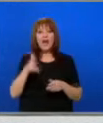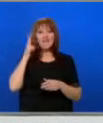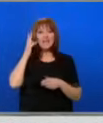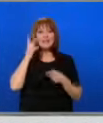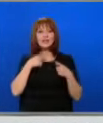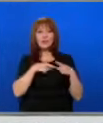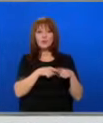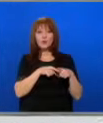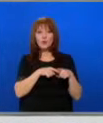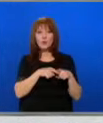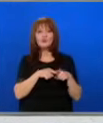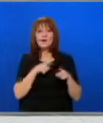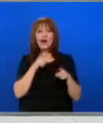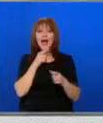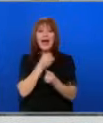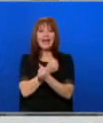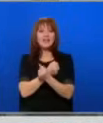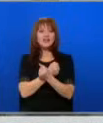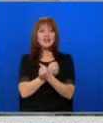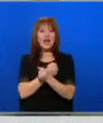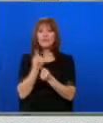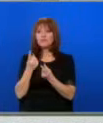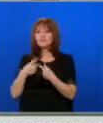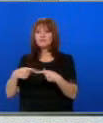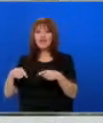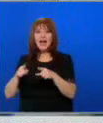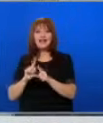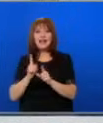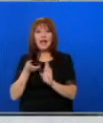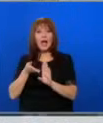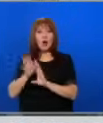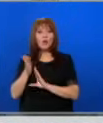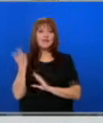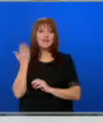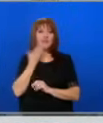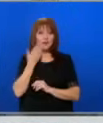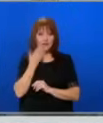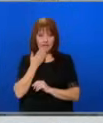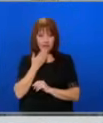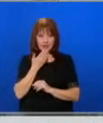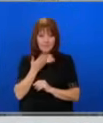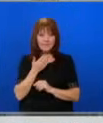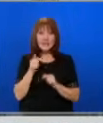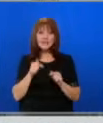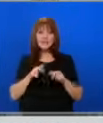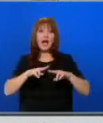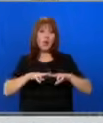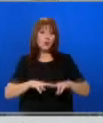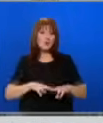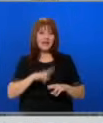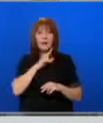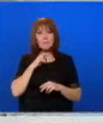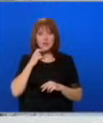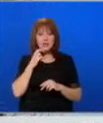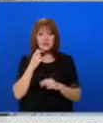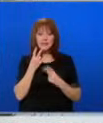момчето е държано в комуна и не е ходило на училище. Решава да избяга, след като майка му заминава за Финландия. Сега остава полицията да